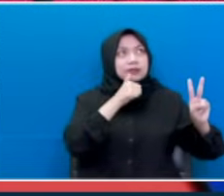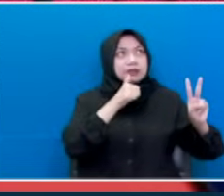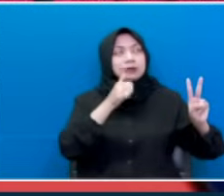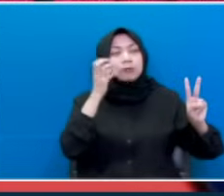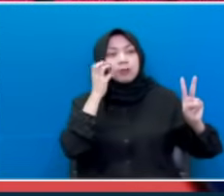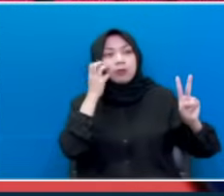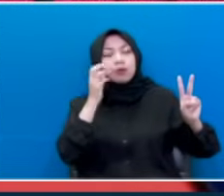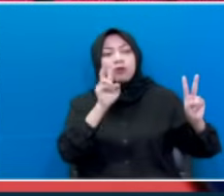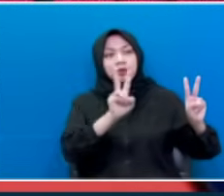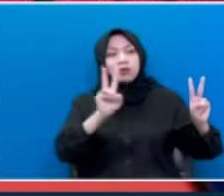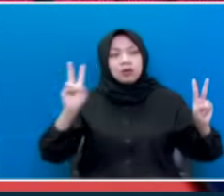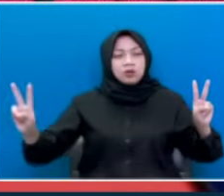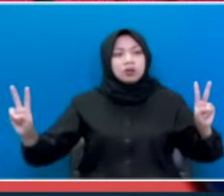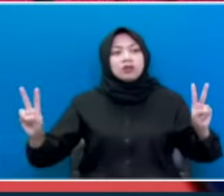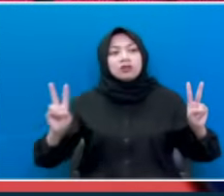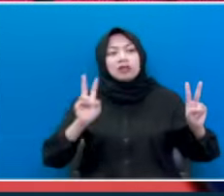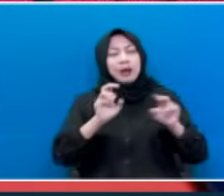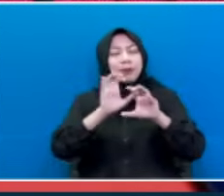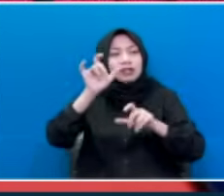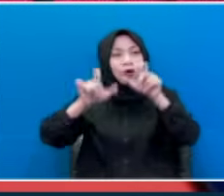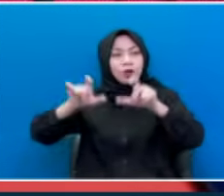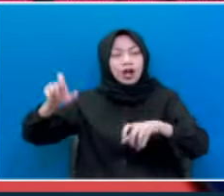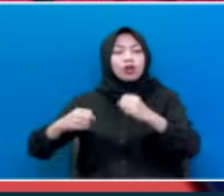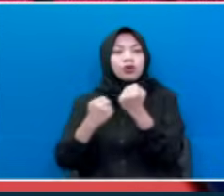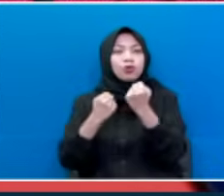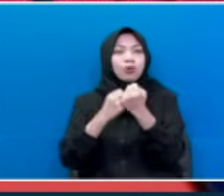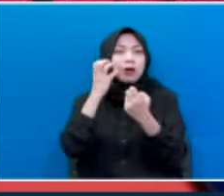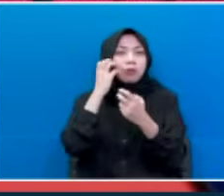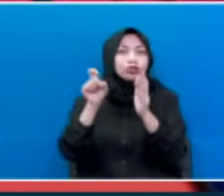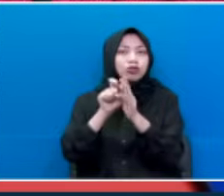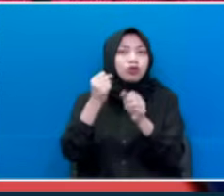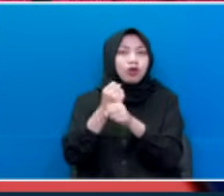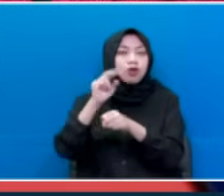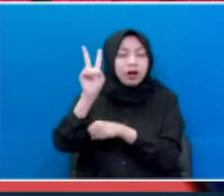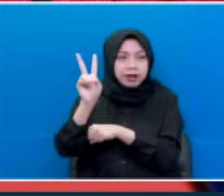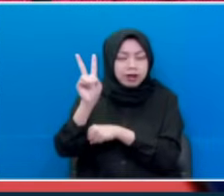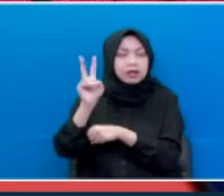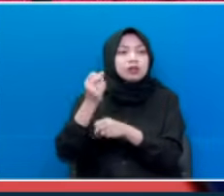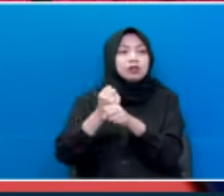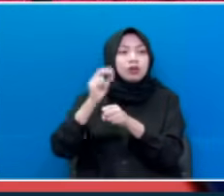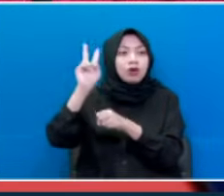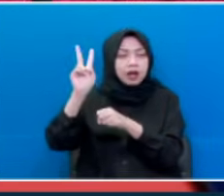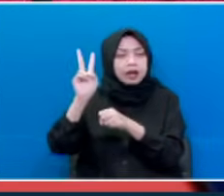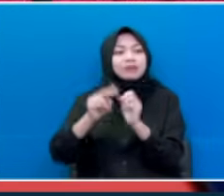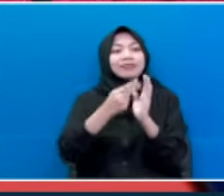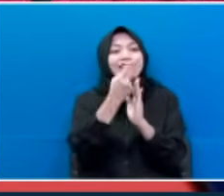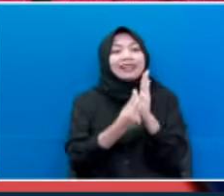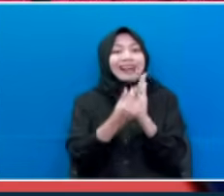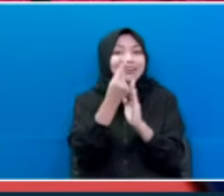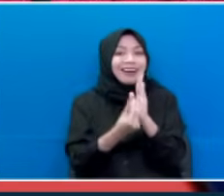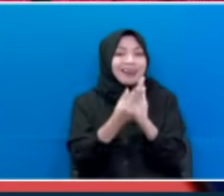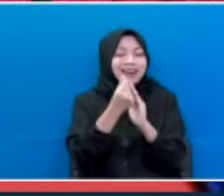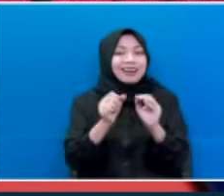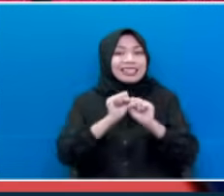banyak tim yang lain mendukung Prabowo termasuk go itu dana iklan untuk